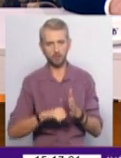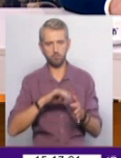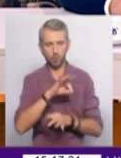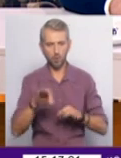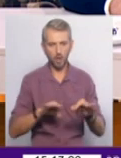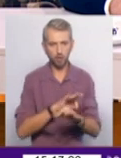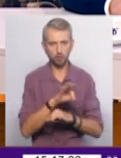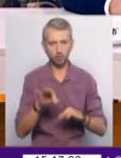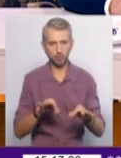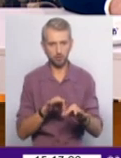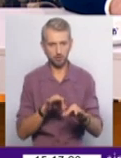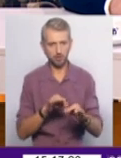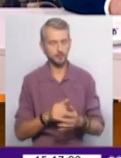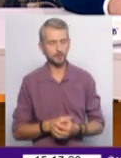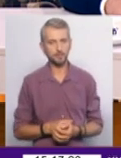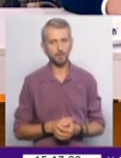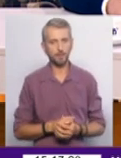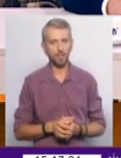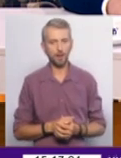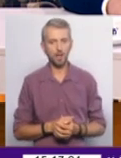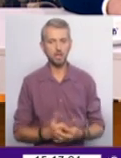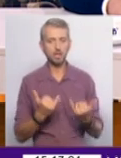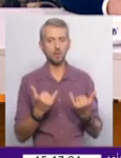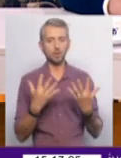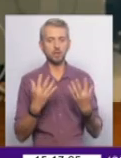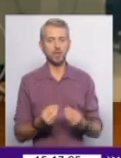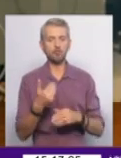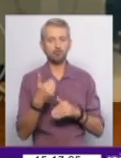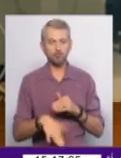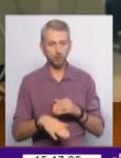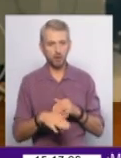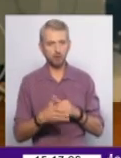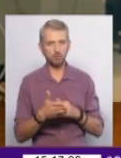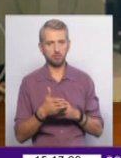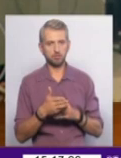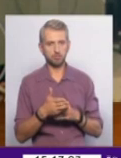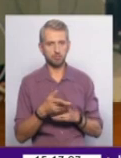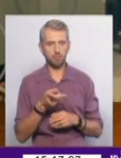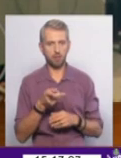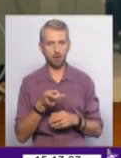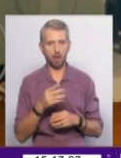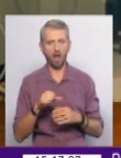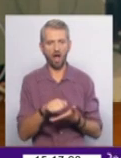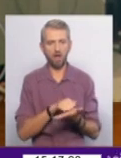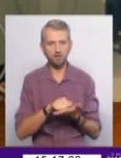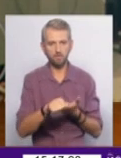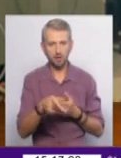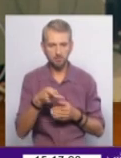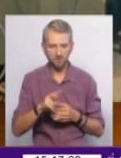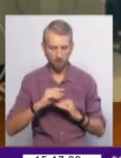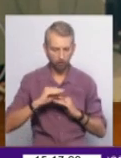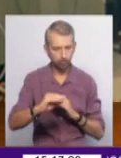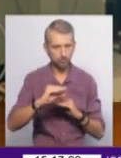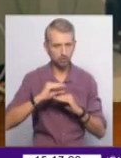проектної від проекту. На сьогоднішній день вже покладено 2 шари асфальту. Від